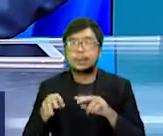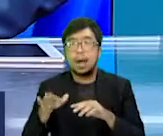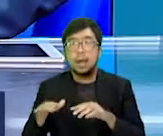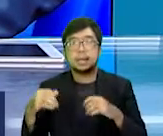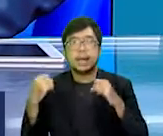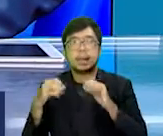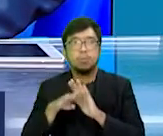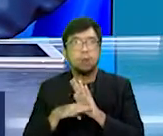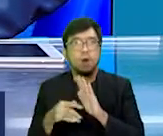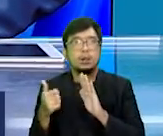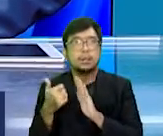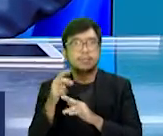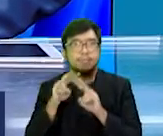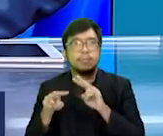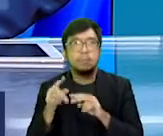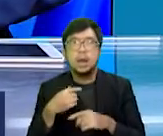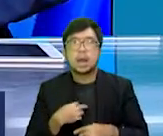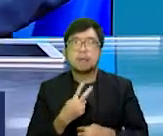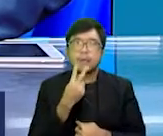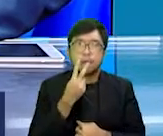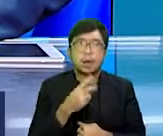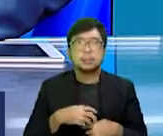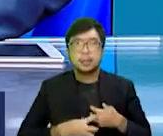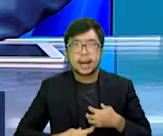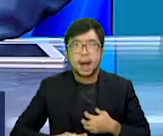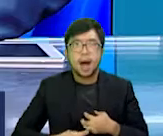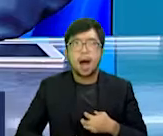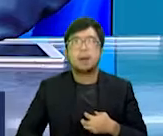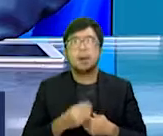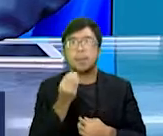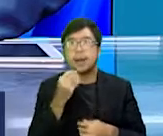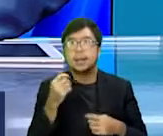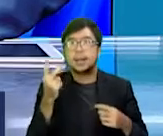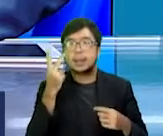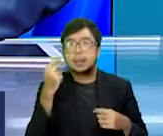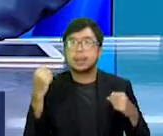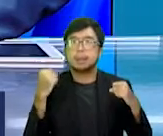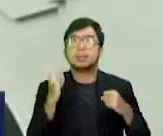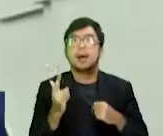napas maupun saluran cerna, salah satunya dengan menjaga makanan tetap sehat.